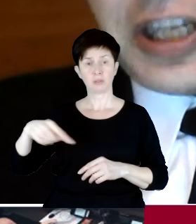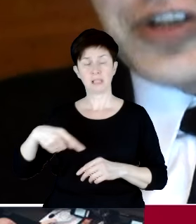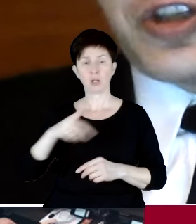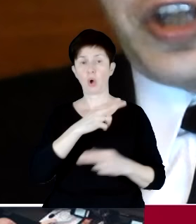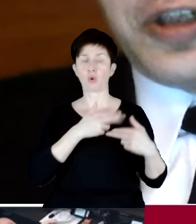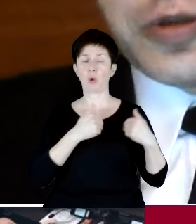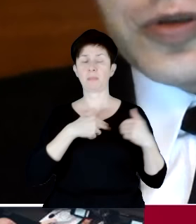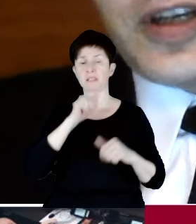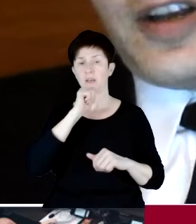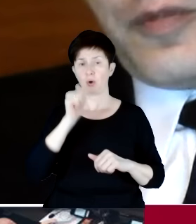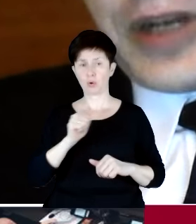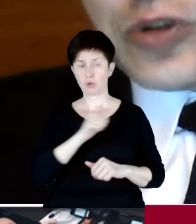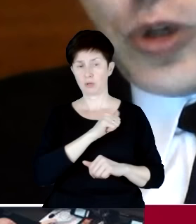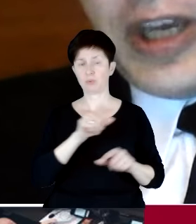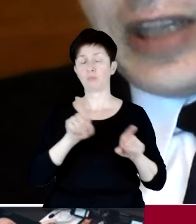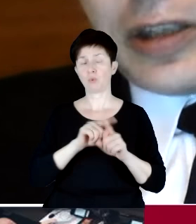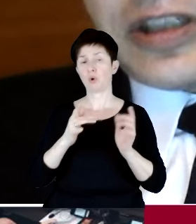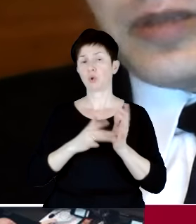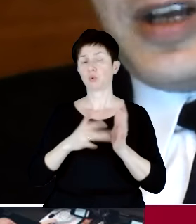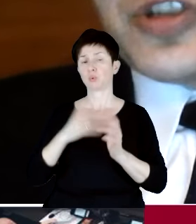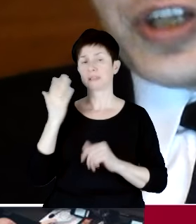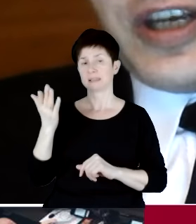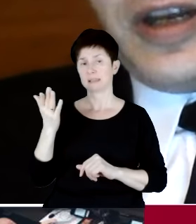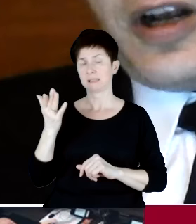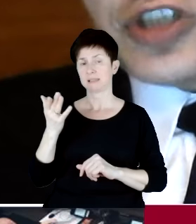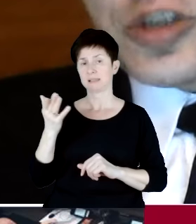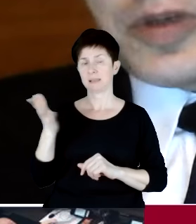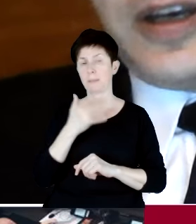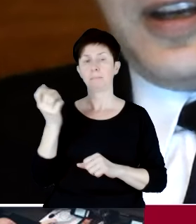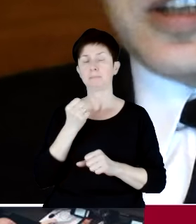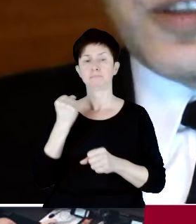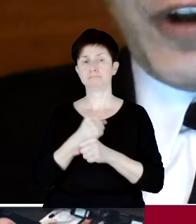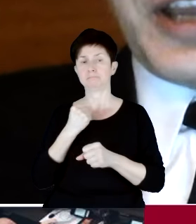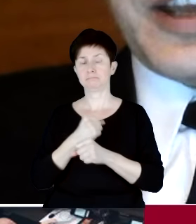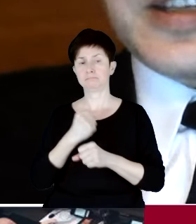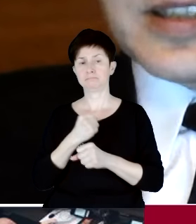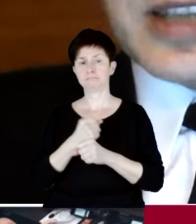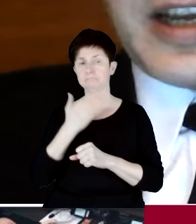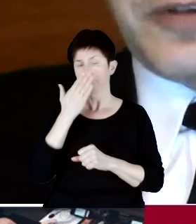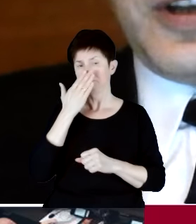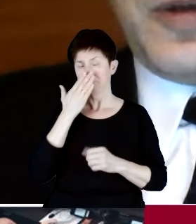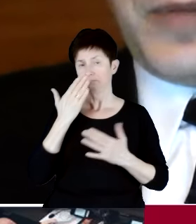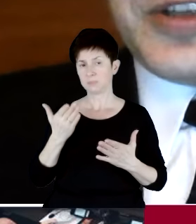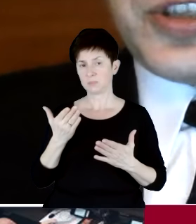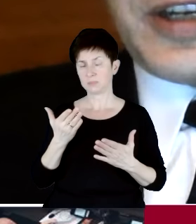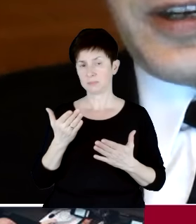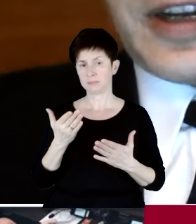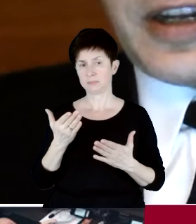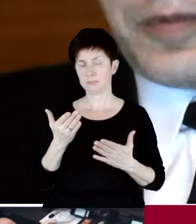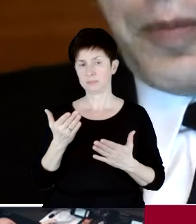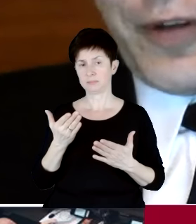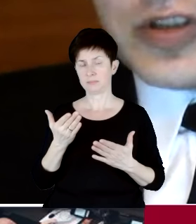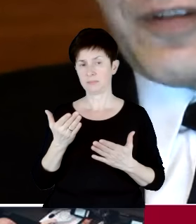to także Donald Tusk pracuje nad tym, czy chociażby zwolnienie z ceł